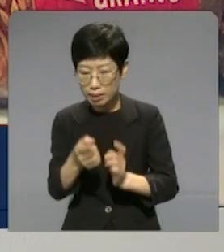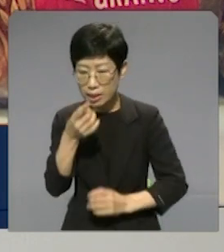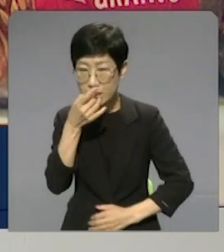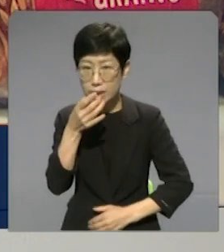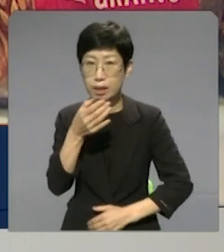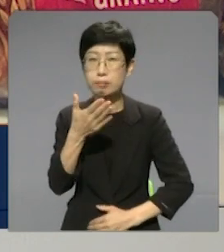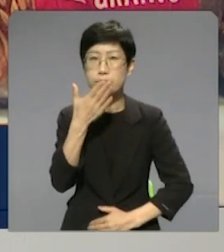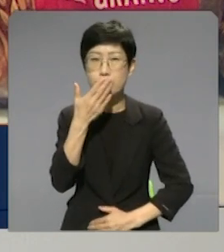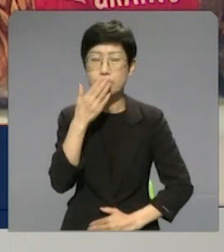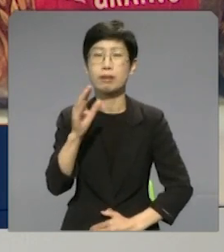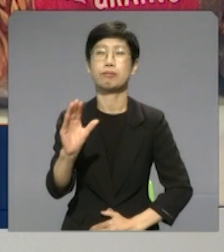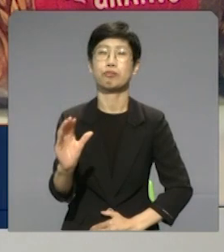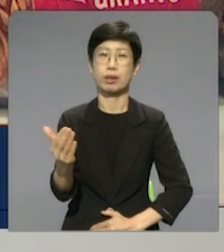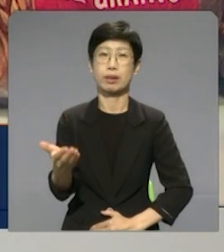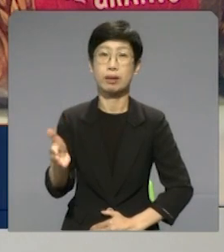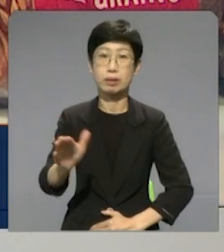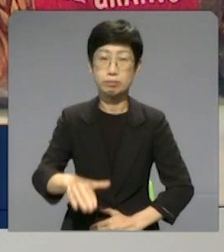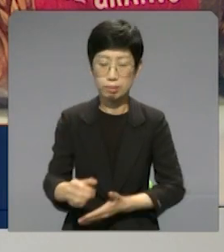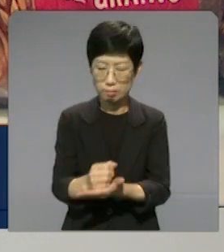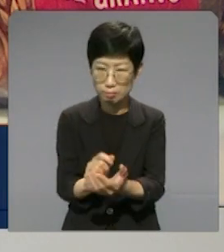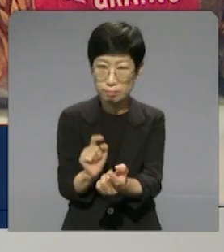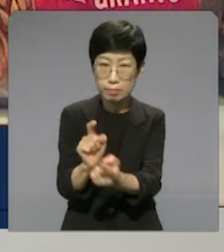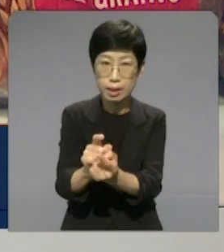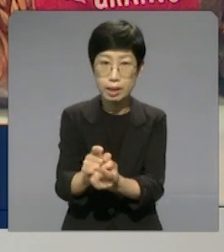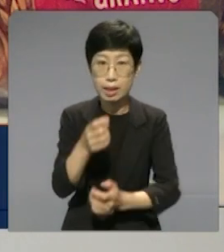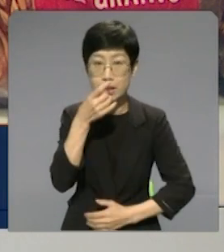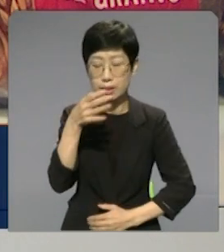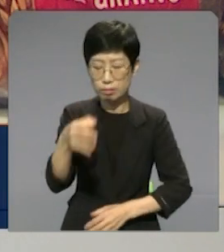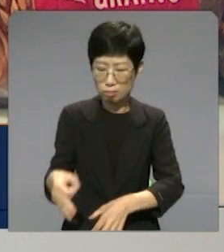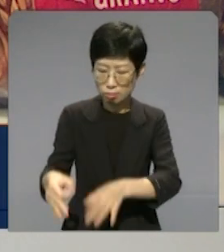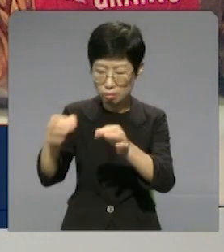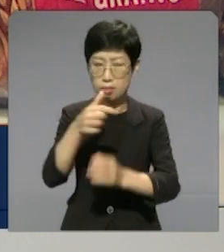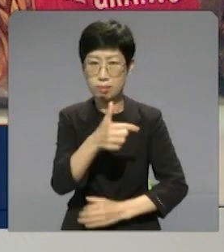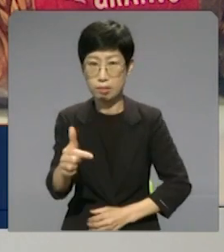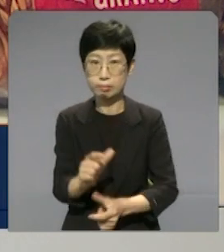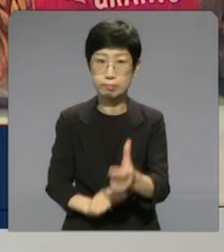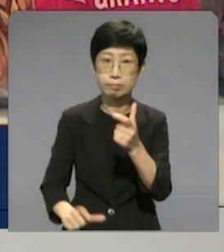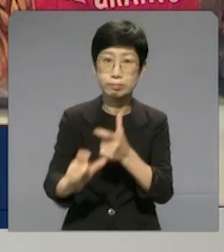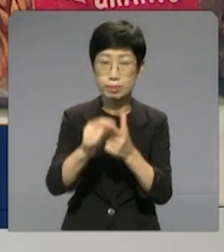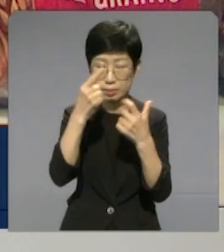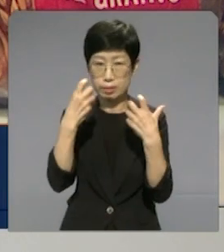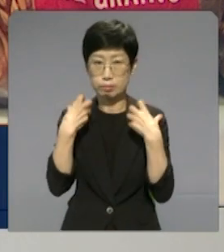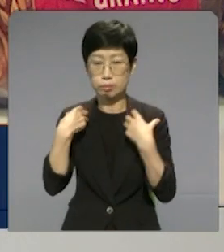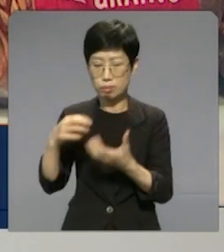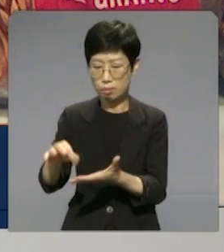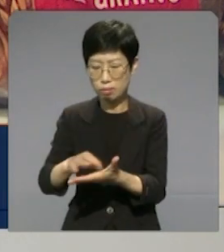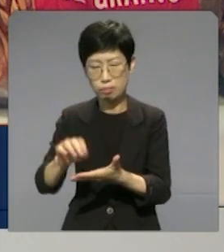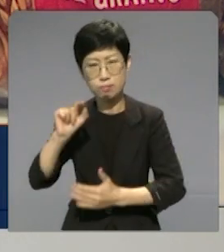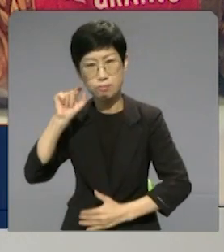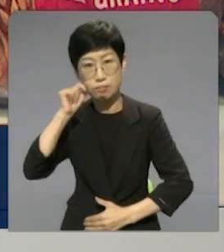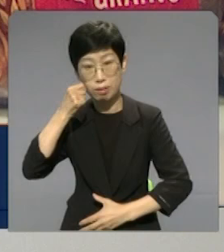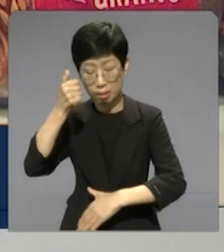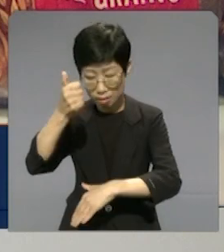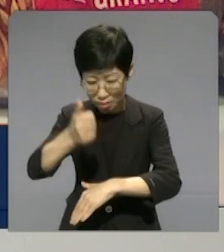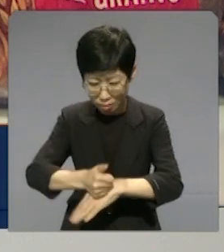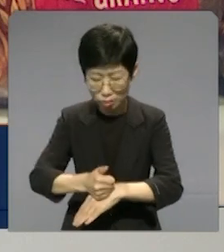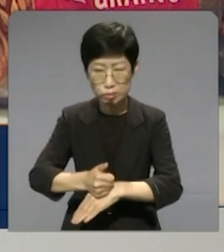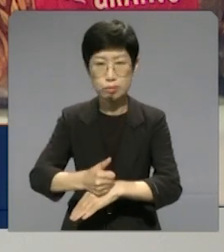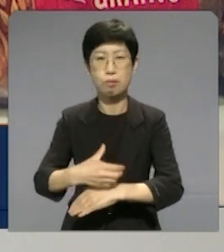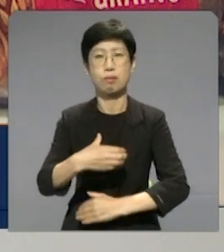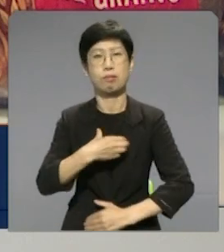쌀을 먹어야 하는데요 하지만 때마침 쌀가격 폭등과 정부의 재정 위기가 이들을 사지로 몰아넣고